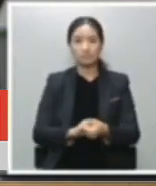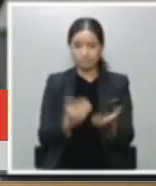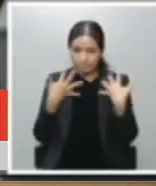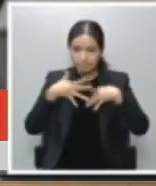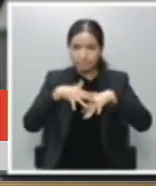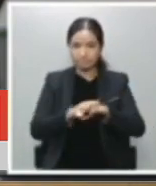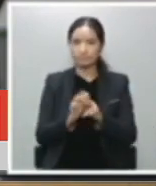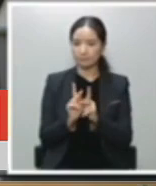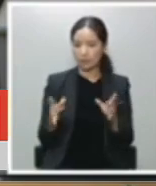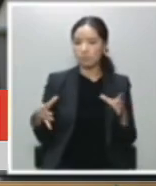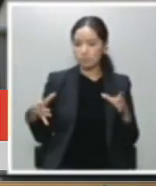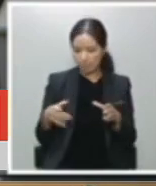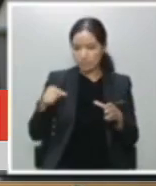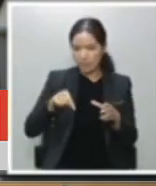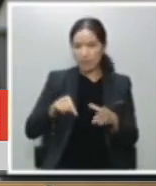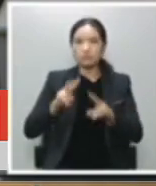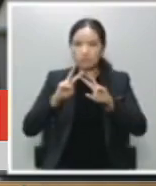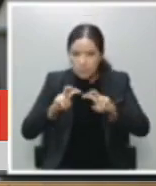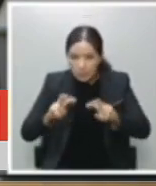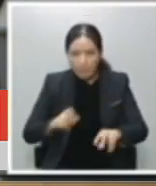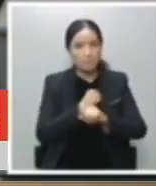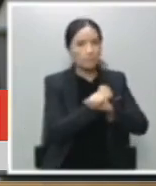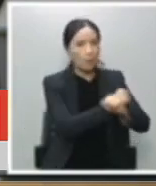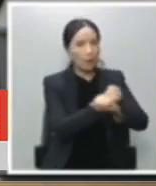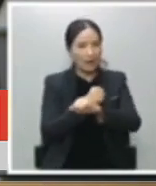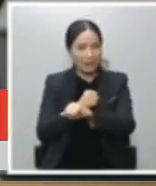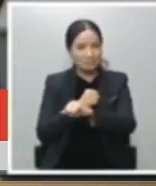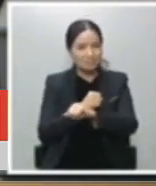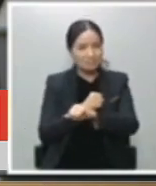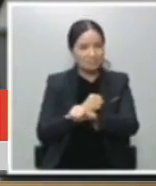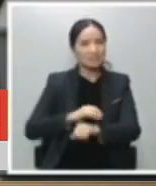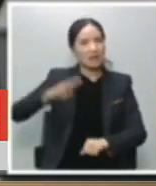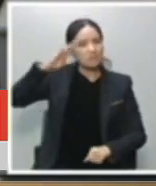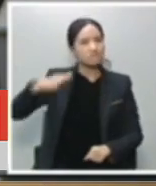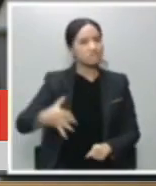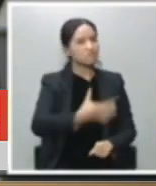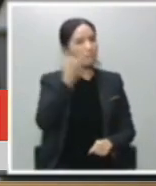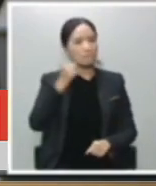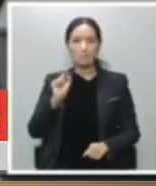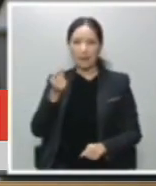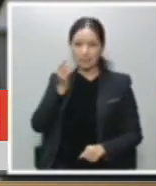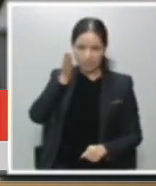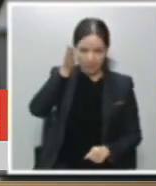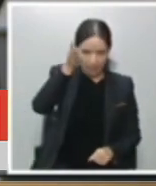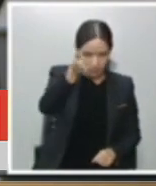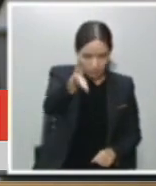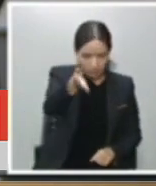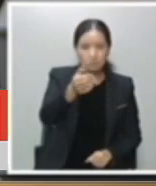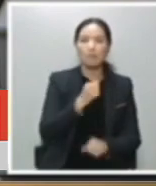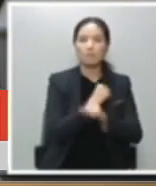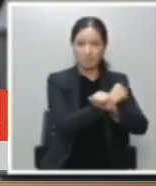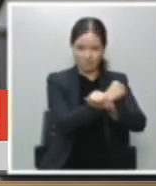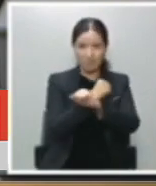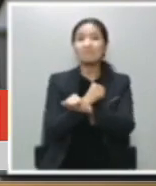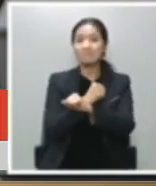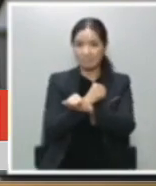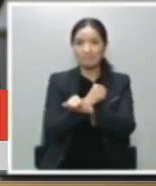การตั้งคณะกรรมาธิการวิสามัญป้องกันไม่ให้การเกิดการรัฐประหารขึ้นอีกในอนา